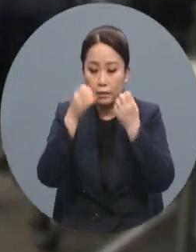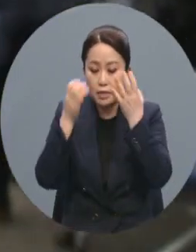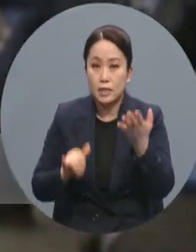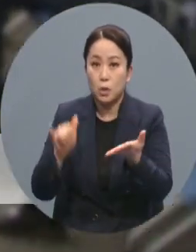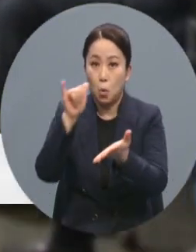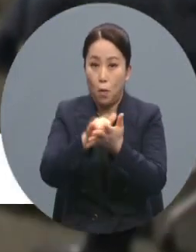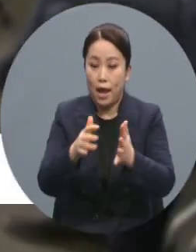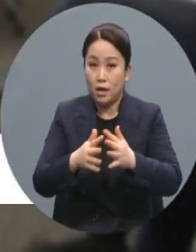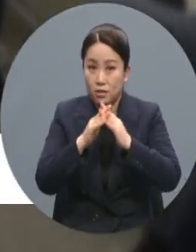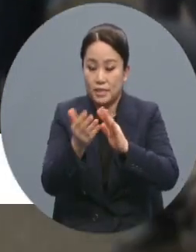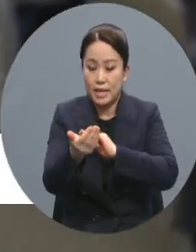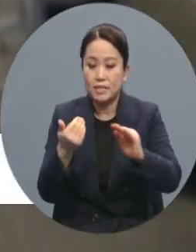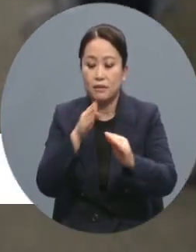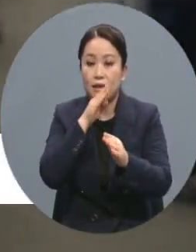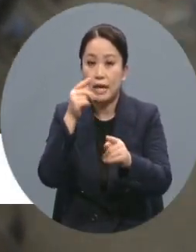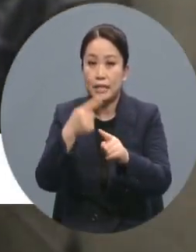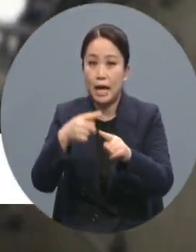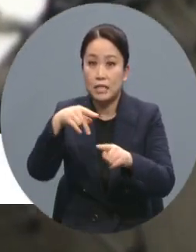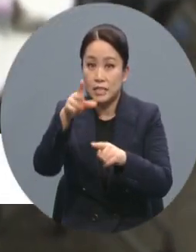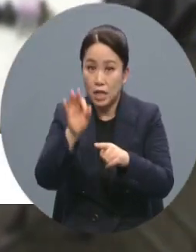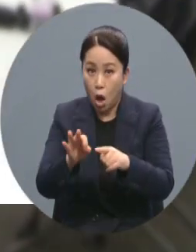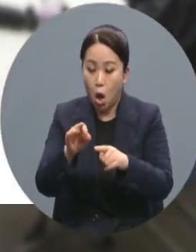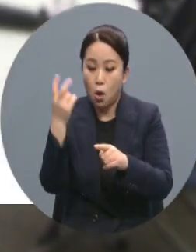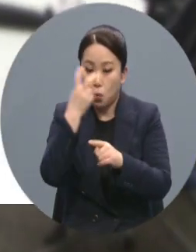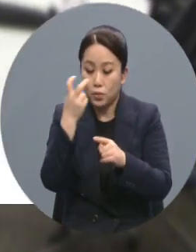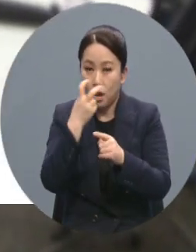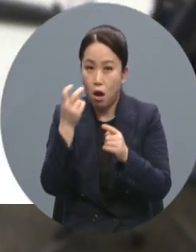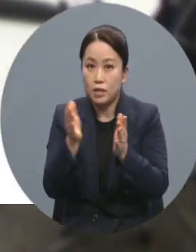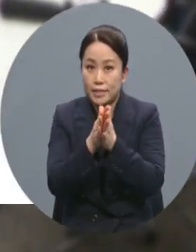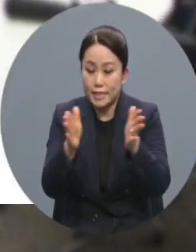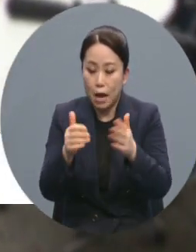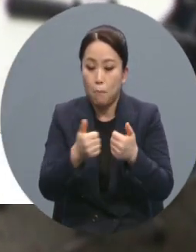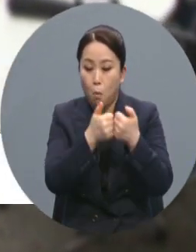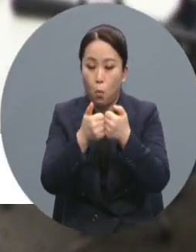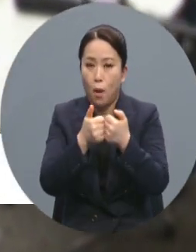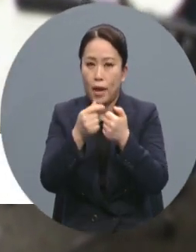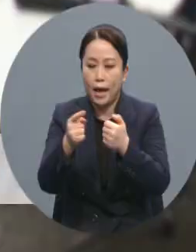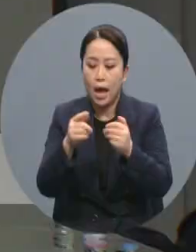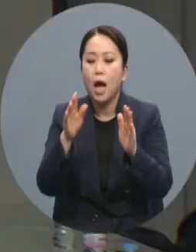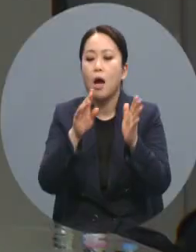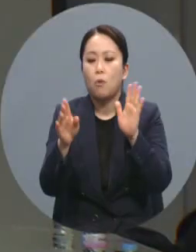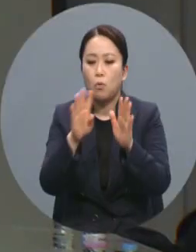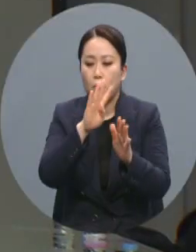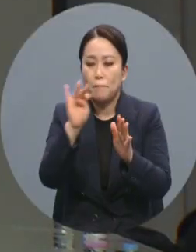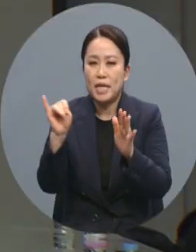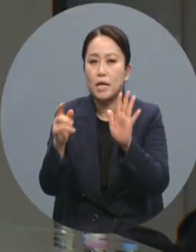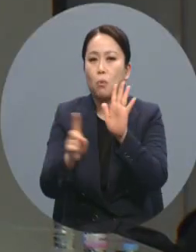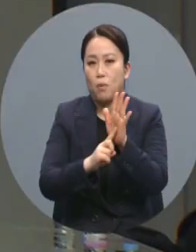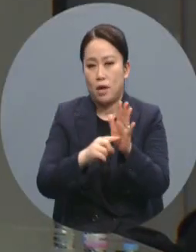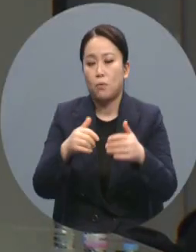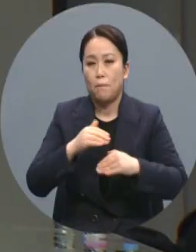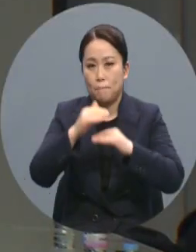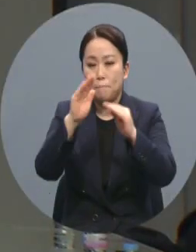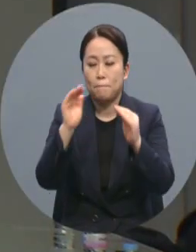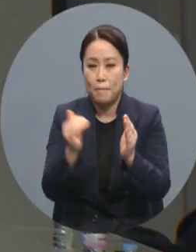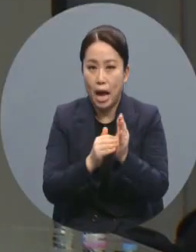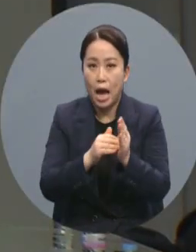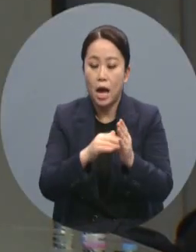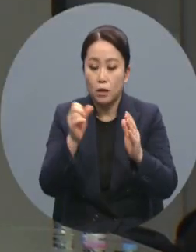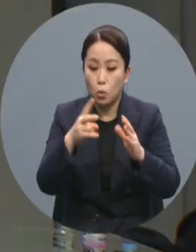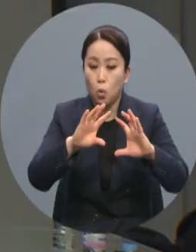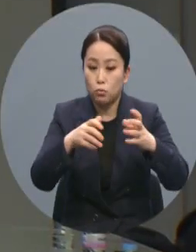가덕신공항 건설 사전타당성 용역 착수 보고회가 비공개로 진행됐습니다. 국토부와 용역을